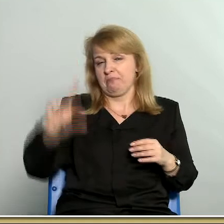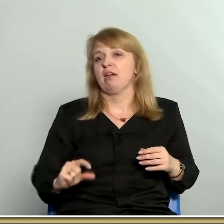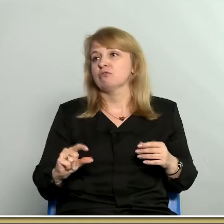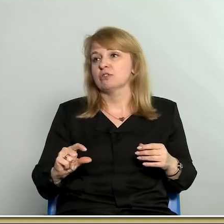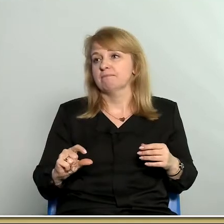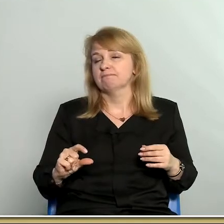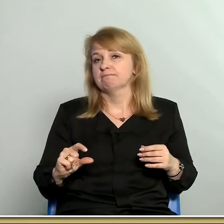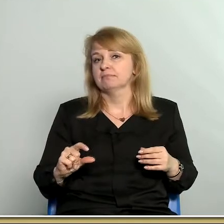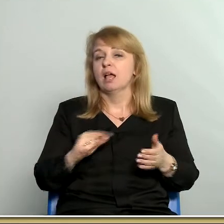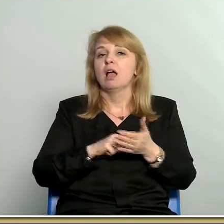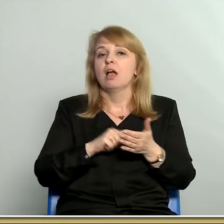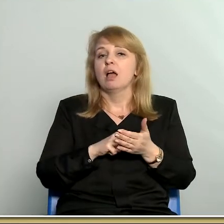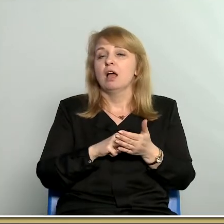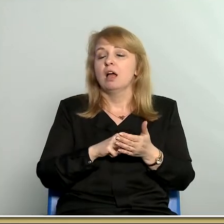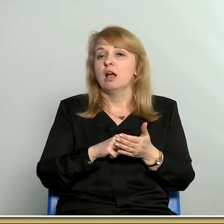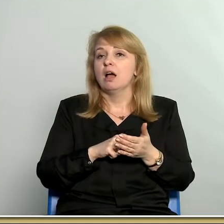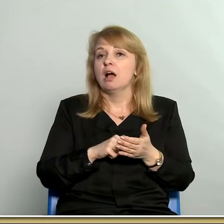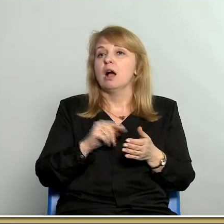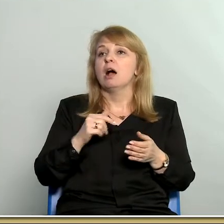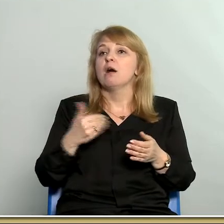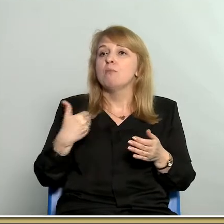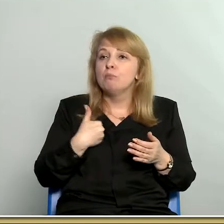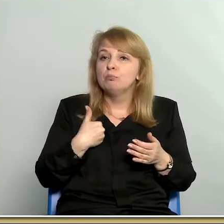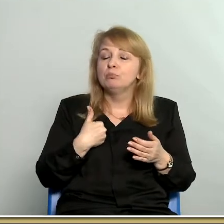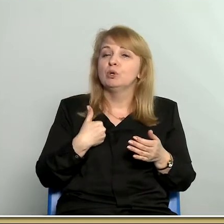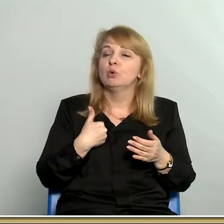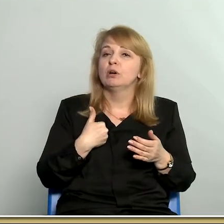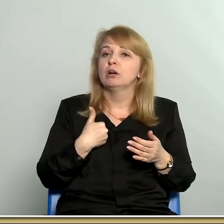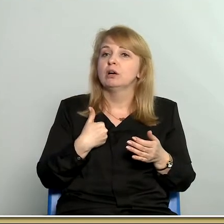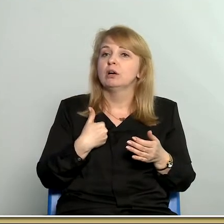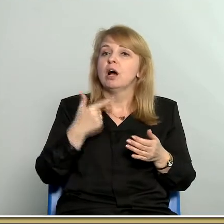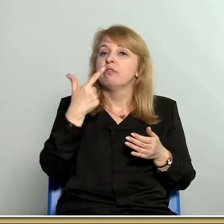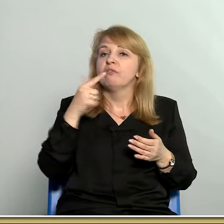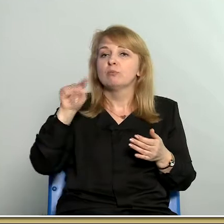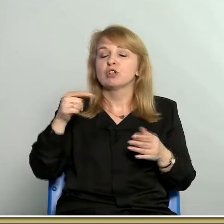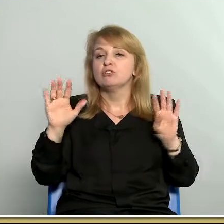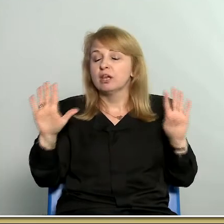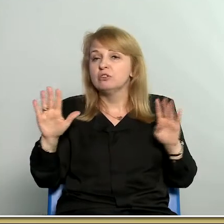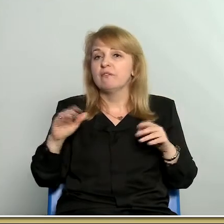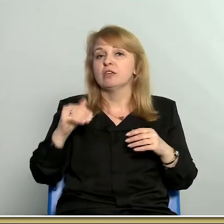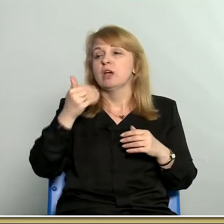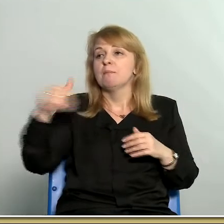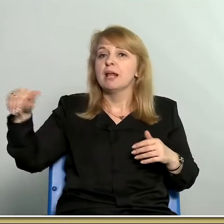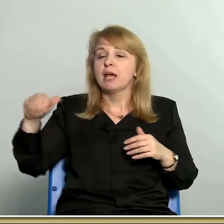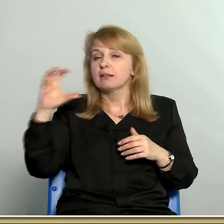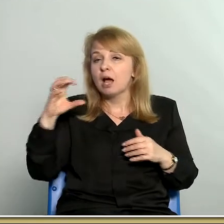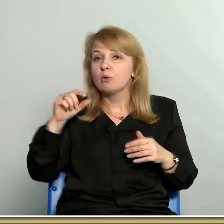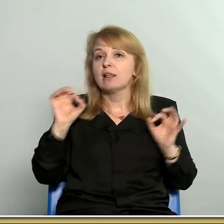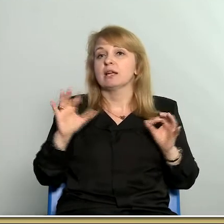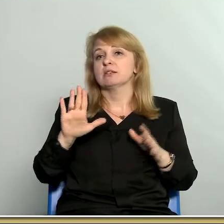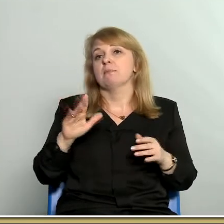Mamy, tak jak Pan Marszak powiedział, mieliśmy 2,9 miliarda euro, a dzisiaj mamy 2